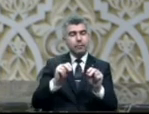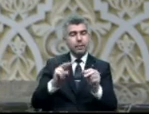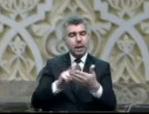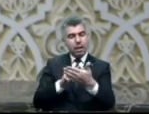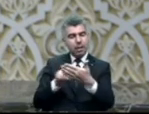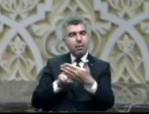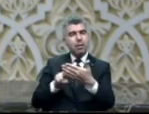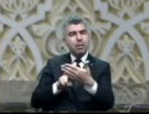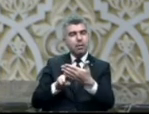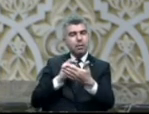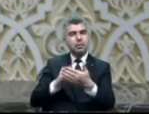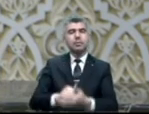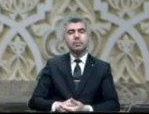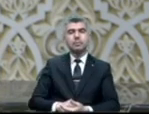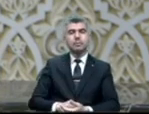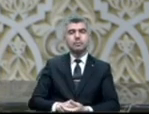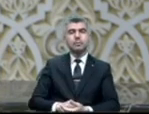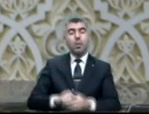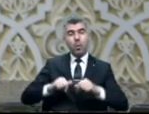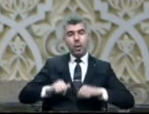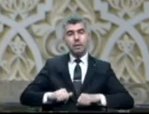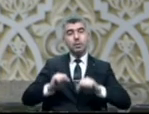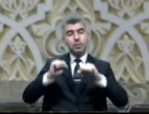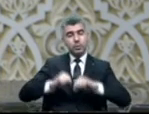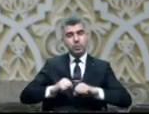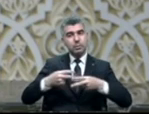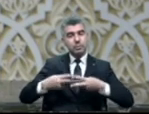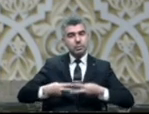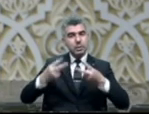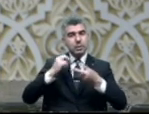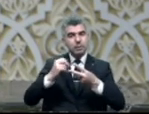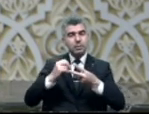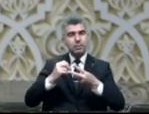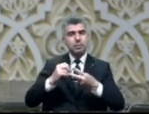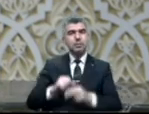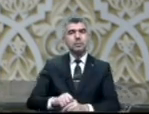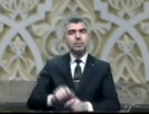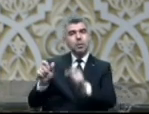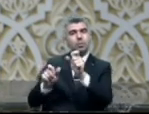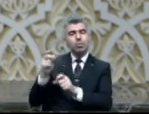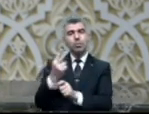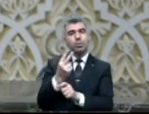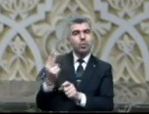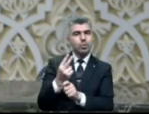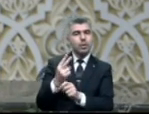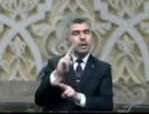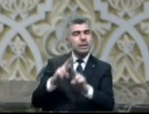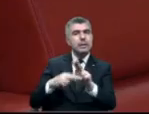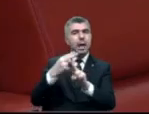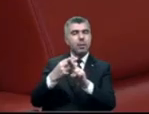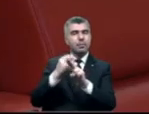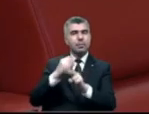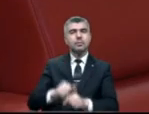قراءة سريعة للعناوين. واش السيدة الوزيرة تفضلون طرحهم دفعة واحدة إلى ما كانش الفريقين المعنيين عندهم مانع،